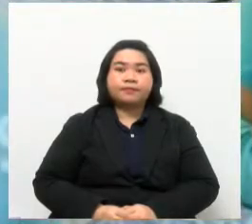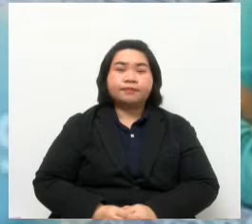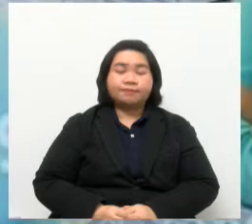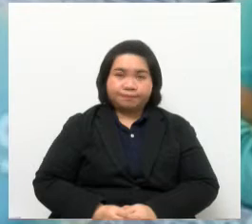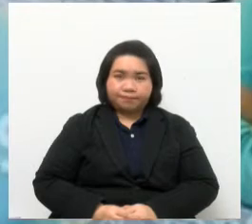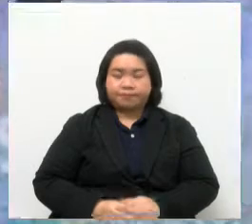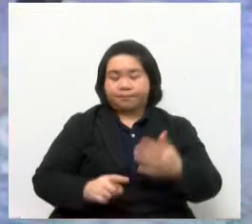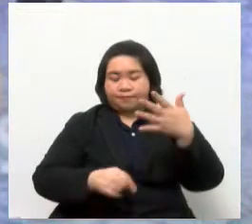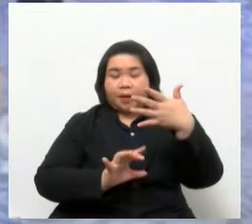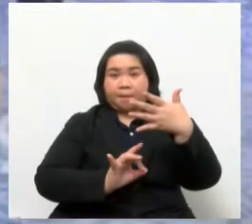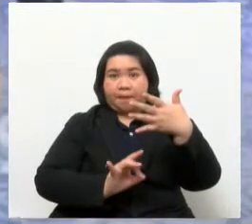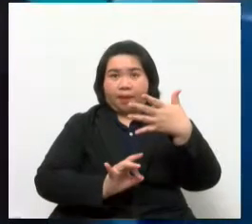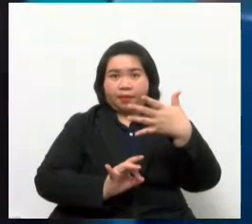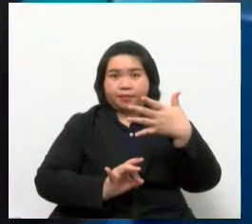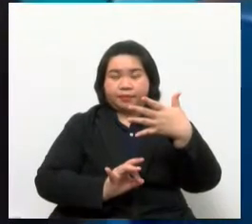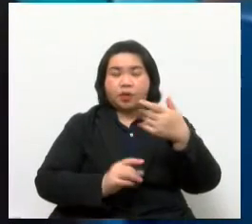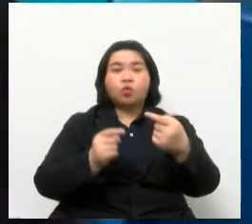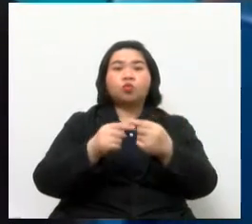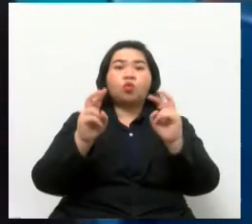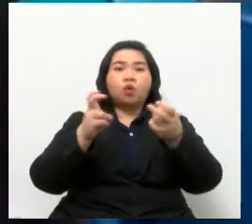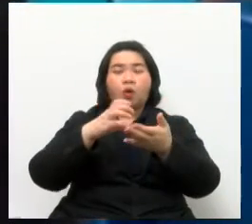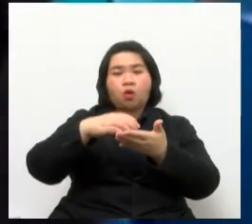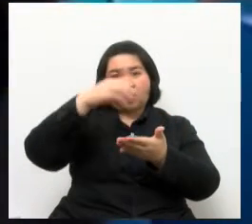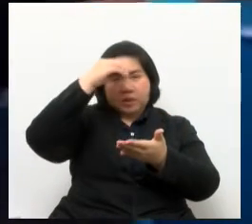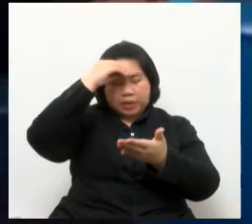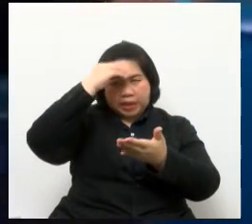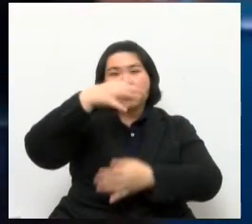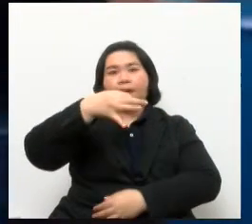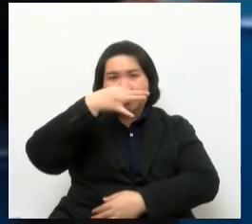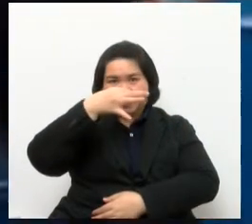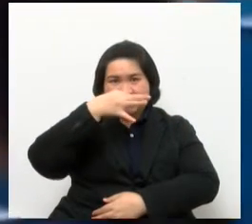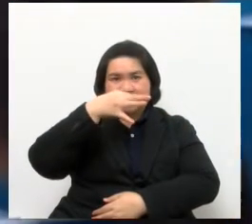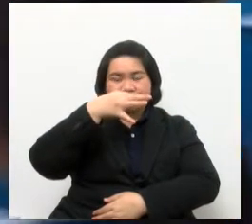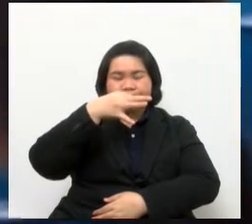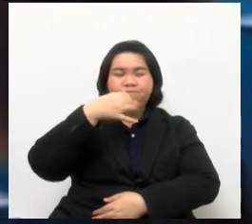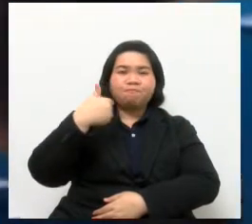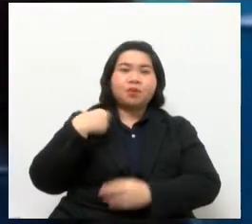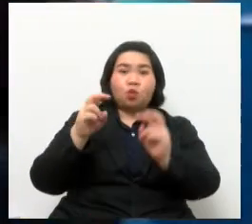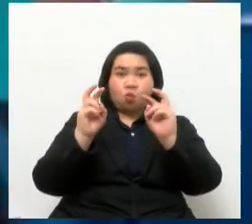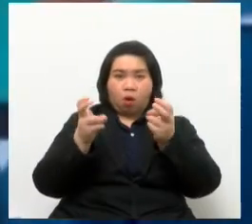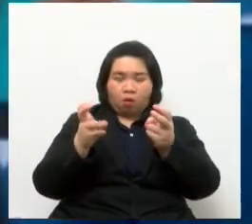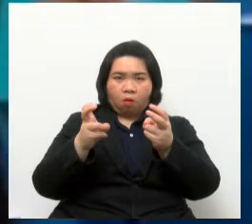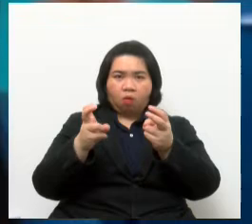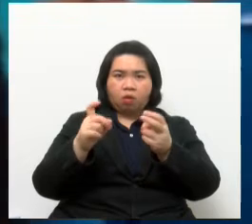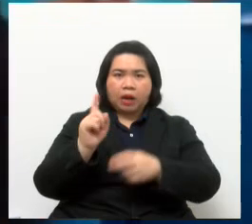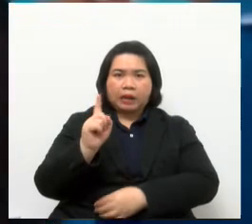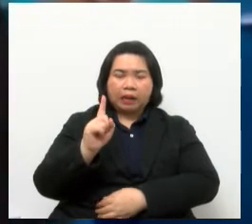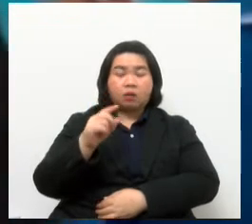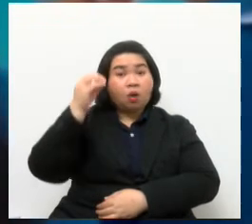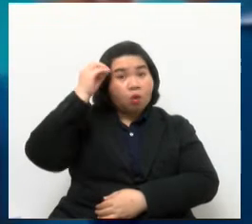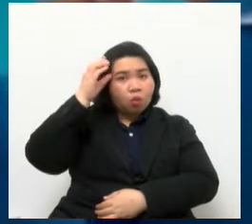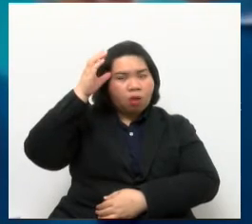และ 8. กลุ่มสาระการเรียนรู้วิชาการงานอาชีพเรื่องทักษะแสวงหาความ